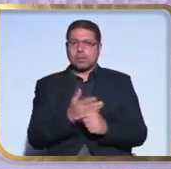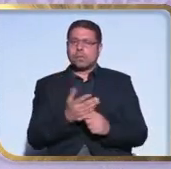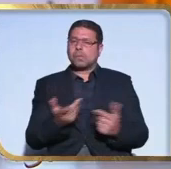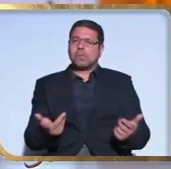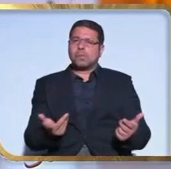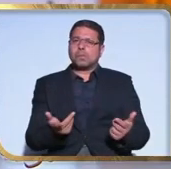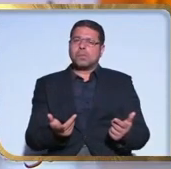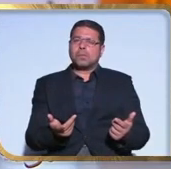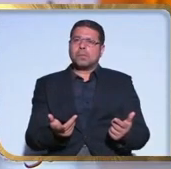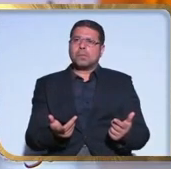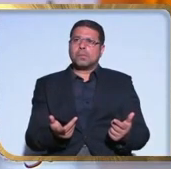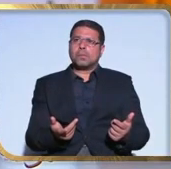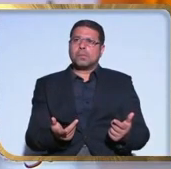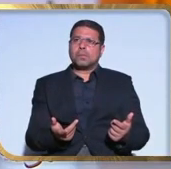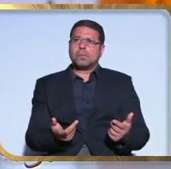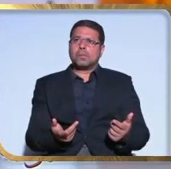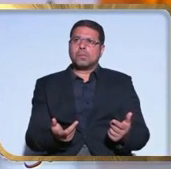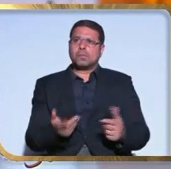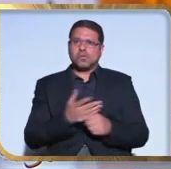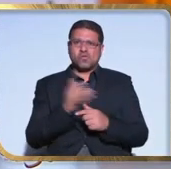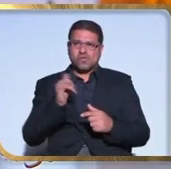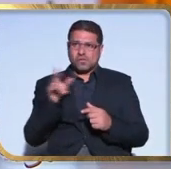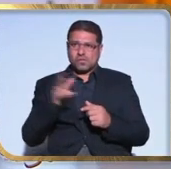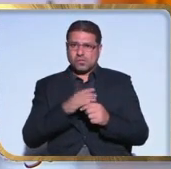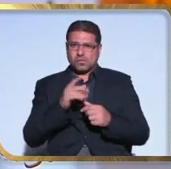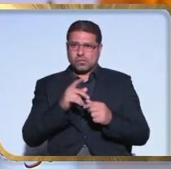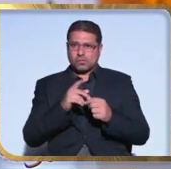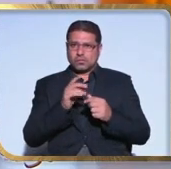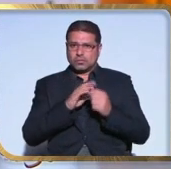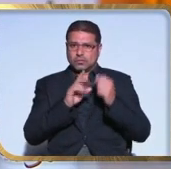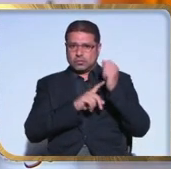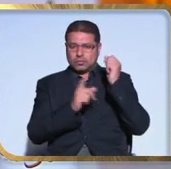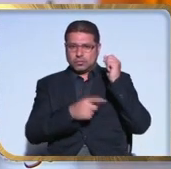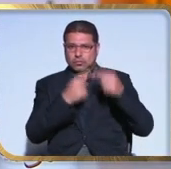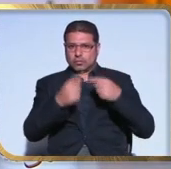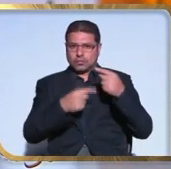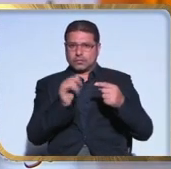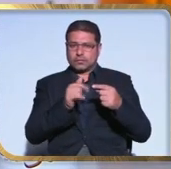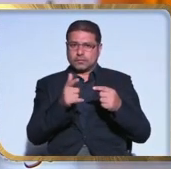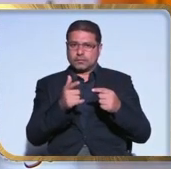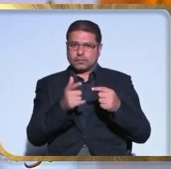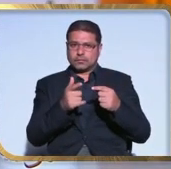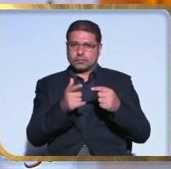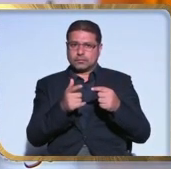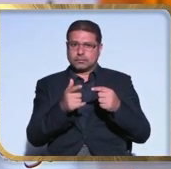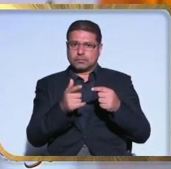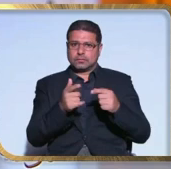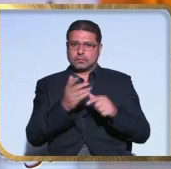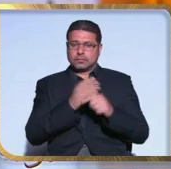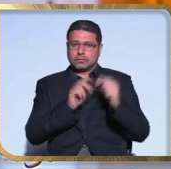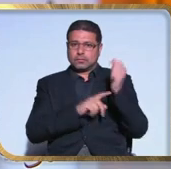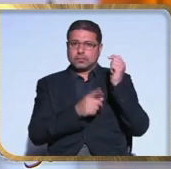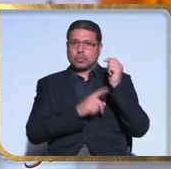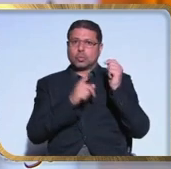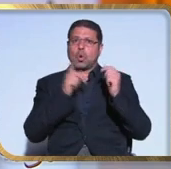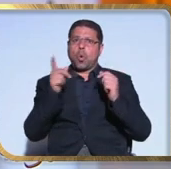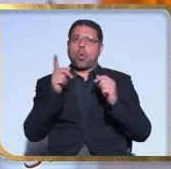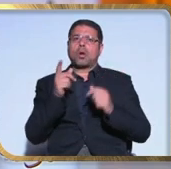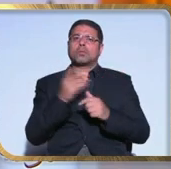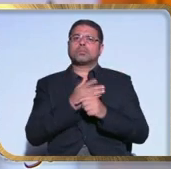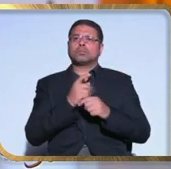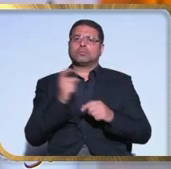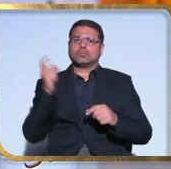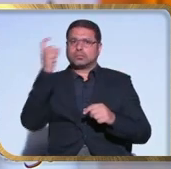هو هو هو انت حصل حاجه انت ما عملتيش حاجه استمر الحمل يعني انا ما عملتش حاجه بس هو هو